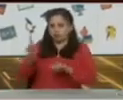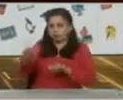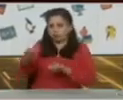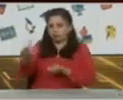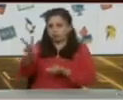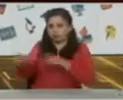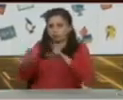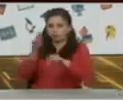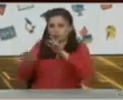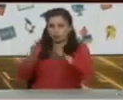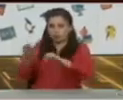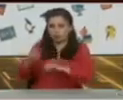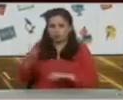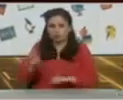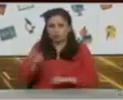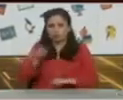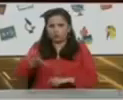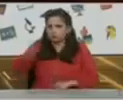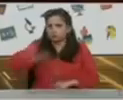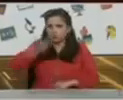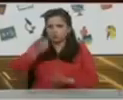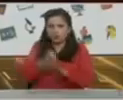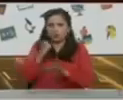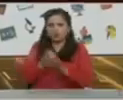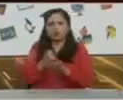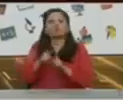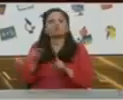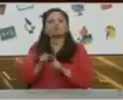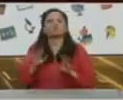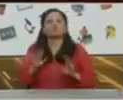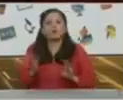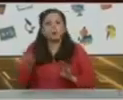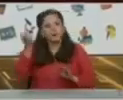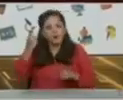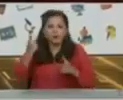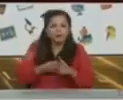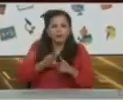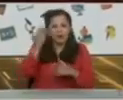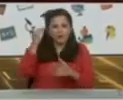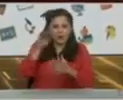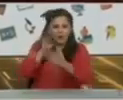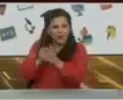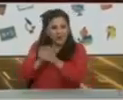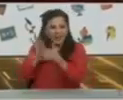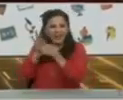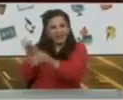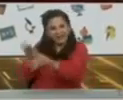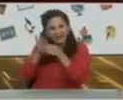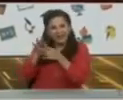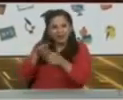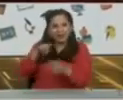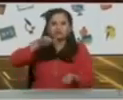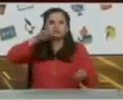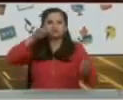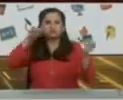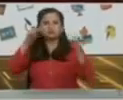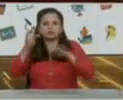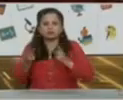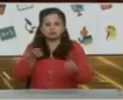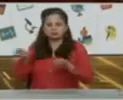हैं, बच्चे को हर चीज सिखाना चाहते हैं। अचानक जो दोस्त थे वो दोस्त न